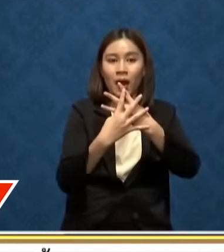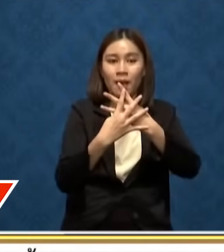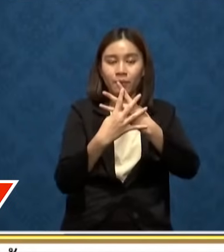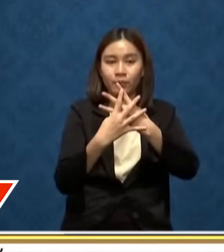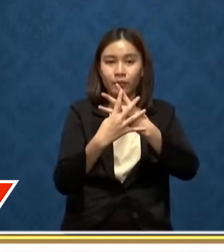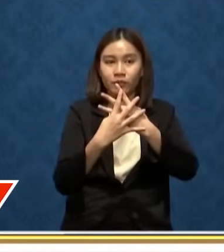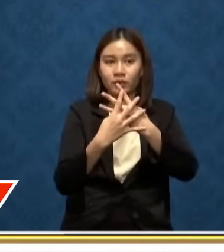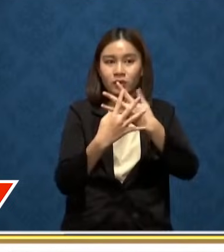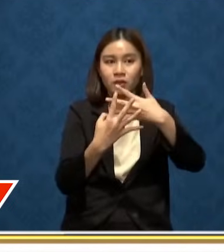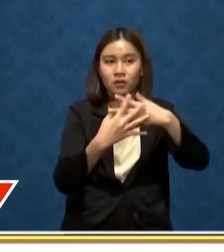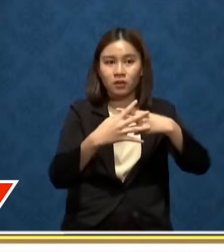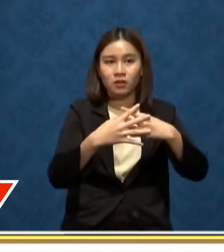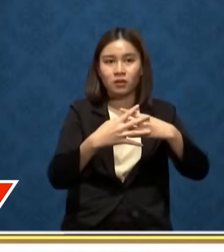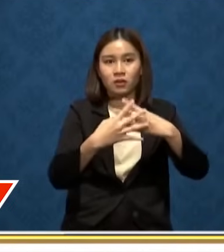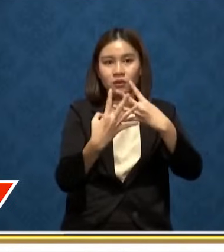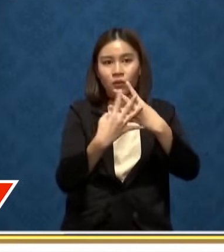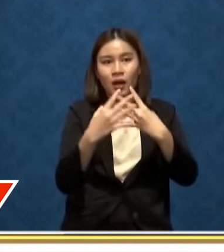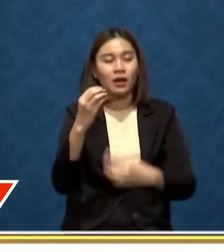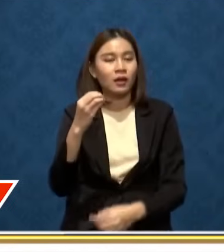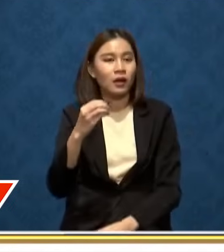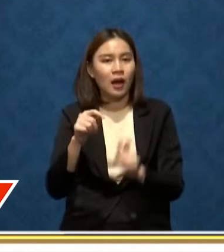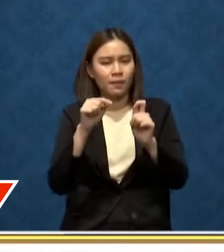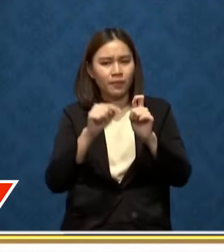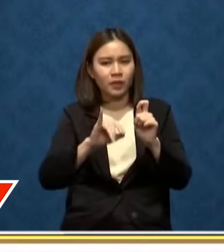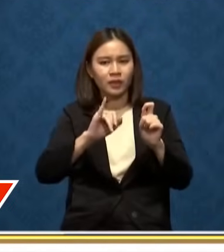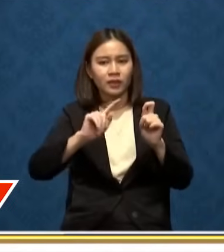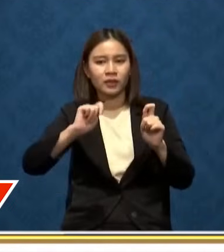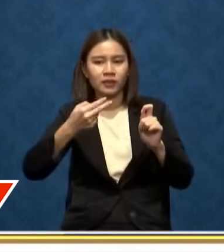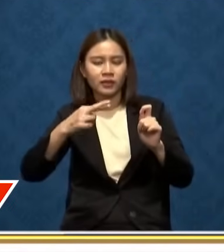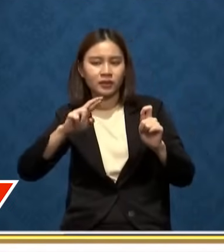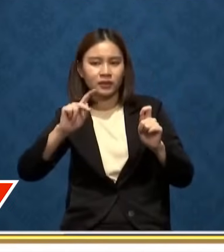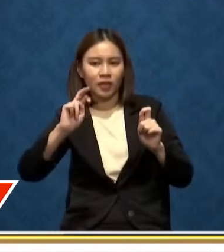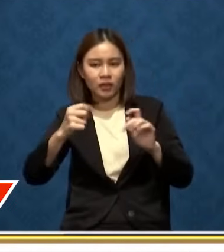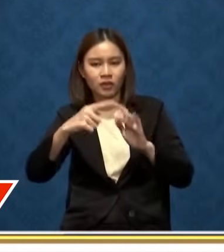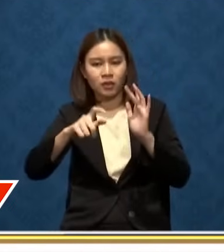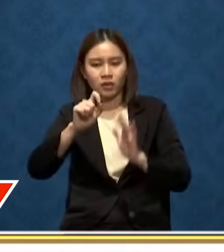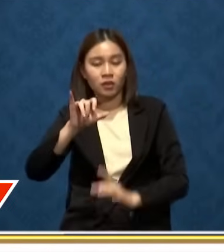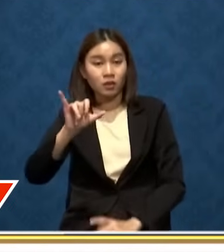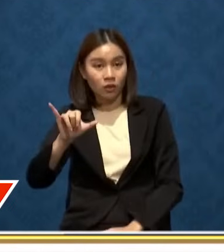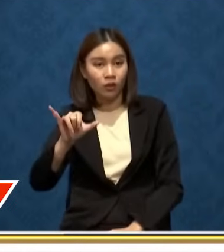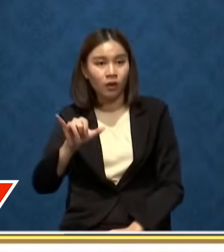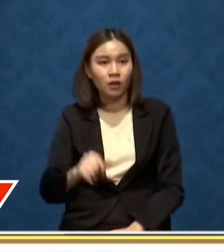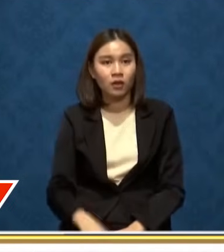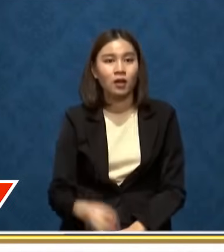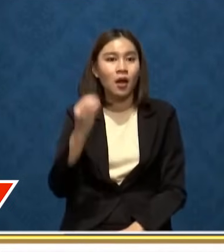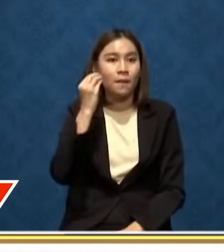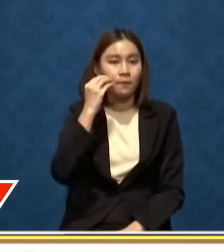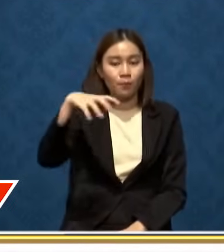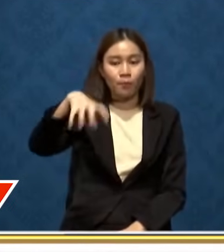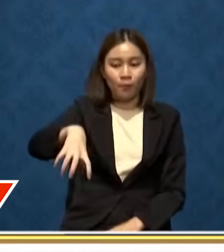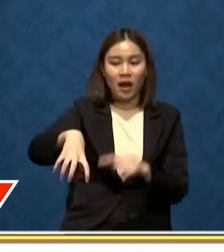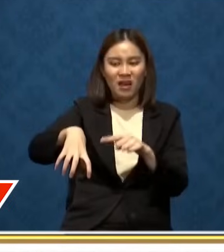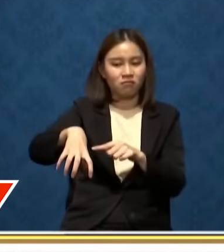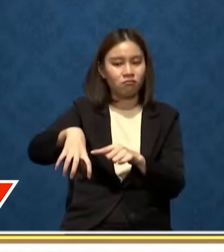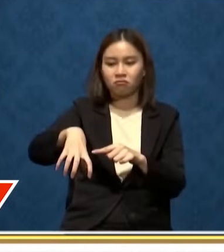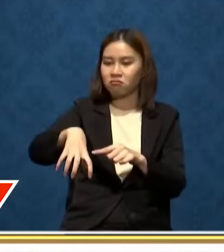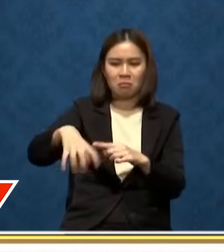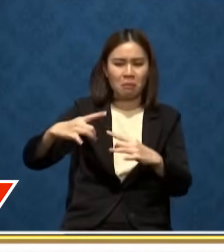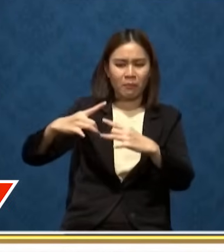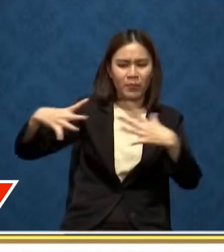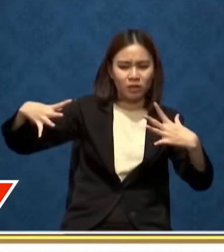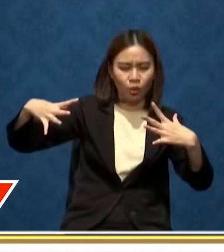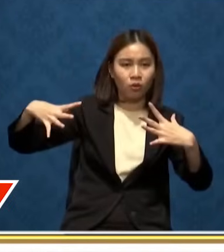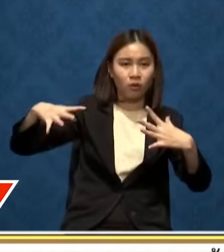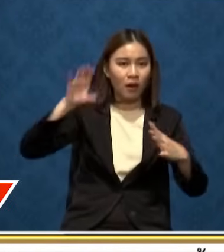หมู่บ้านจัดสรรที่อำเภอไซน้อยกรณีล่าสุดคือบ้านมั่นคงไม่ตรงปกเข